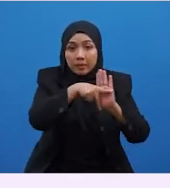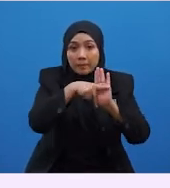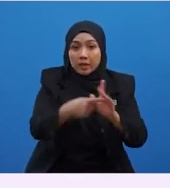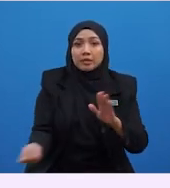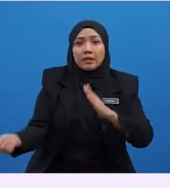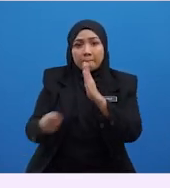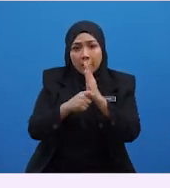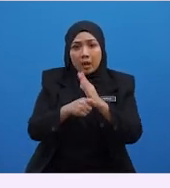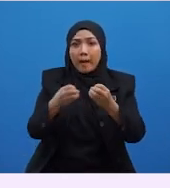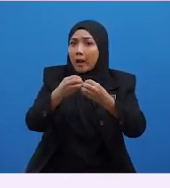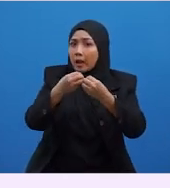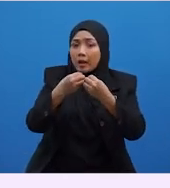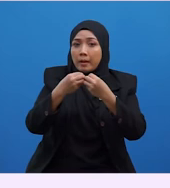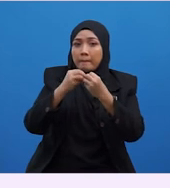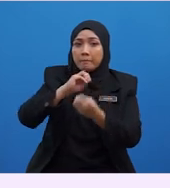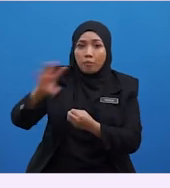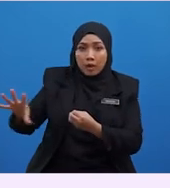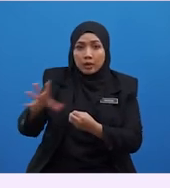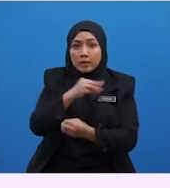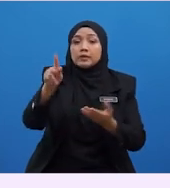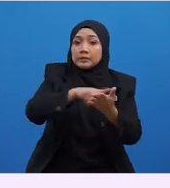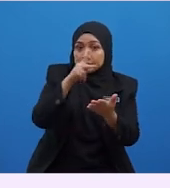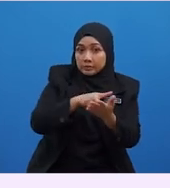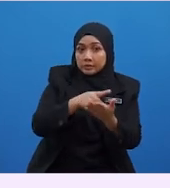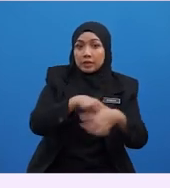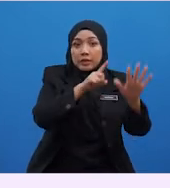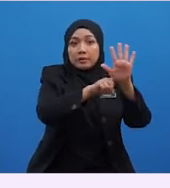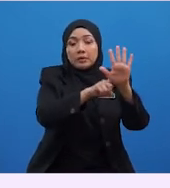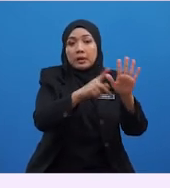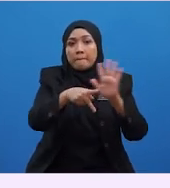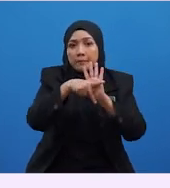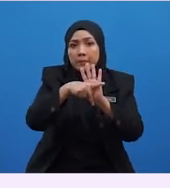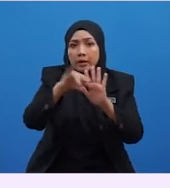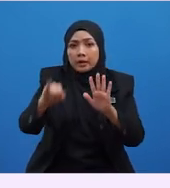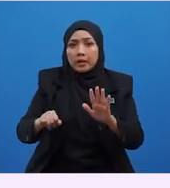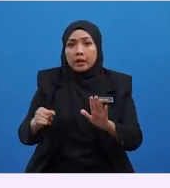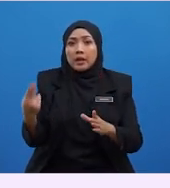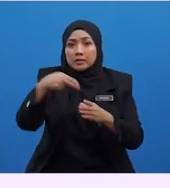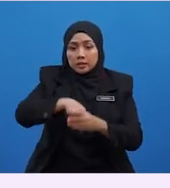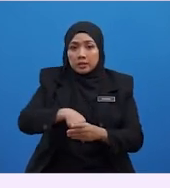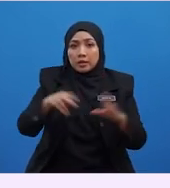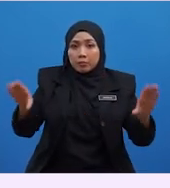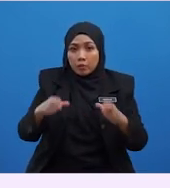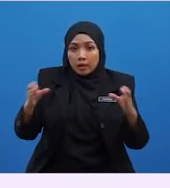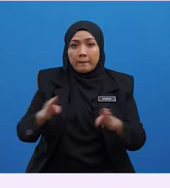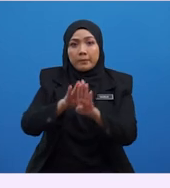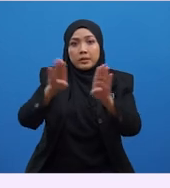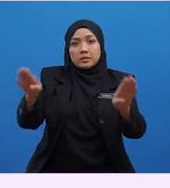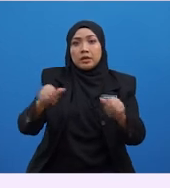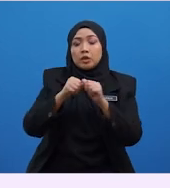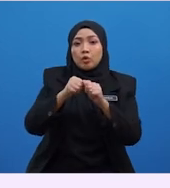tambah, hapus dan kemaskini. Kelima, paparan yang dihasilkan berbeza mengikut permintaan